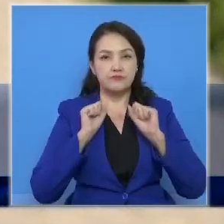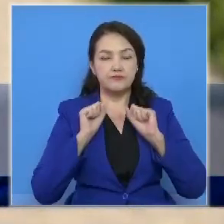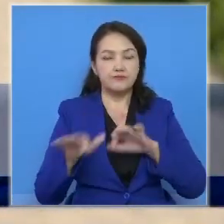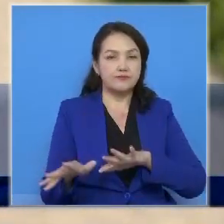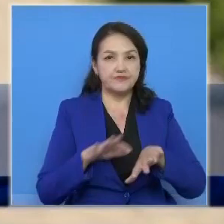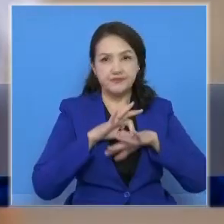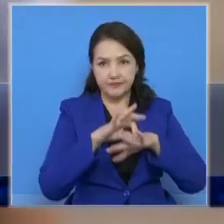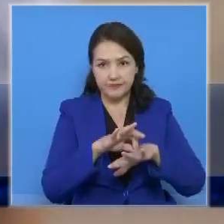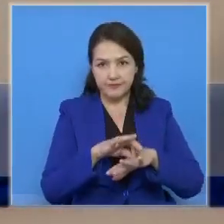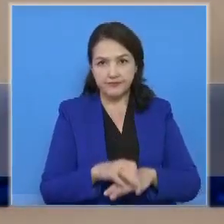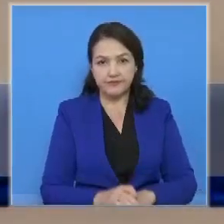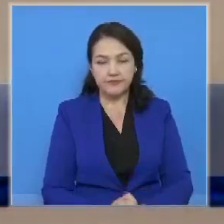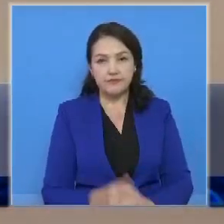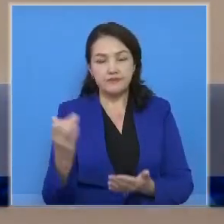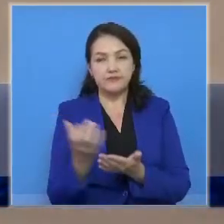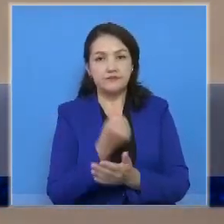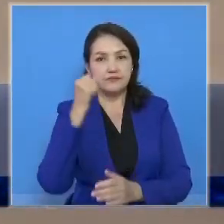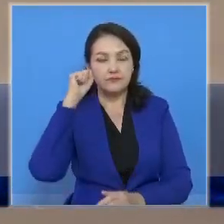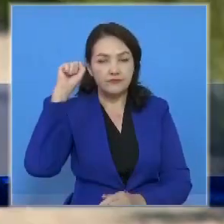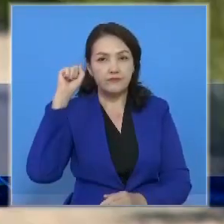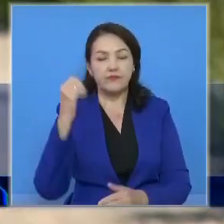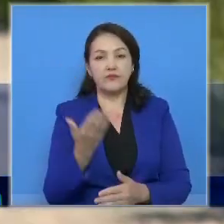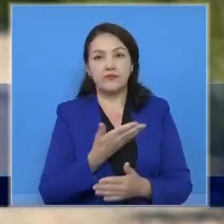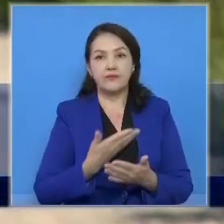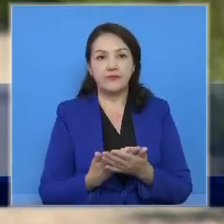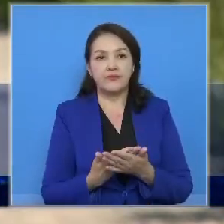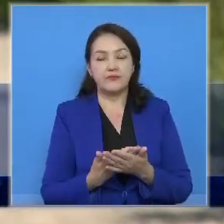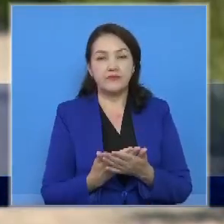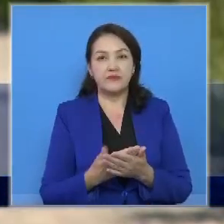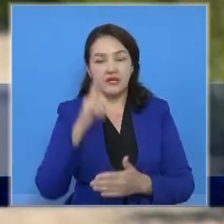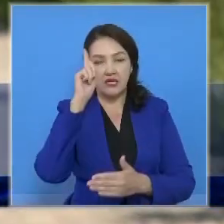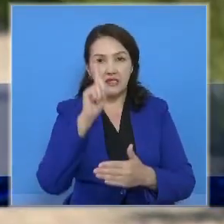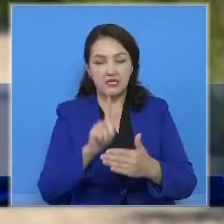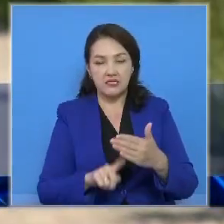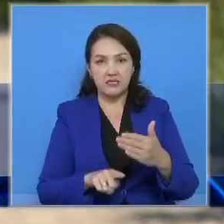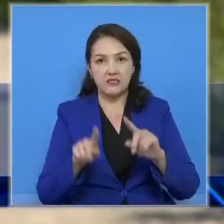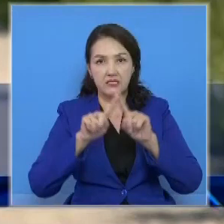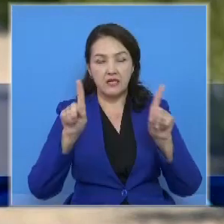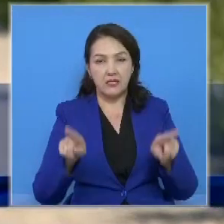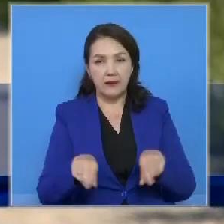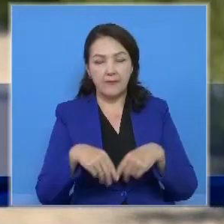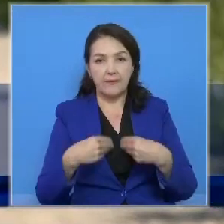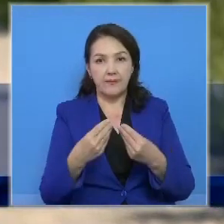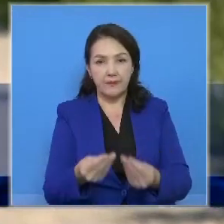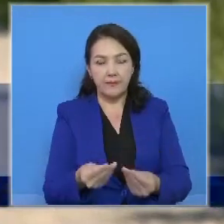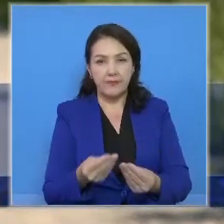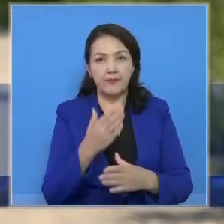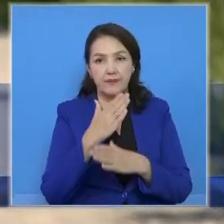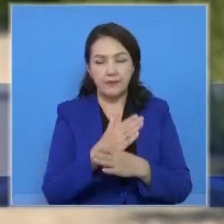шаралар өткізіледі. Жеңімпаздарға жаңа бізде сенім медициналық қызметкерлік кәсіподағы қолдау